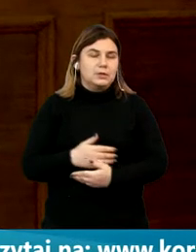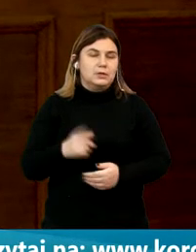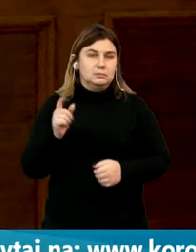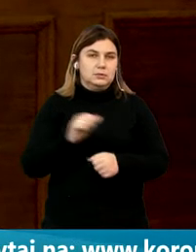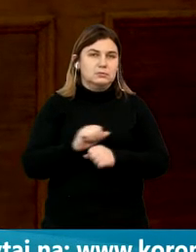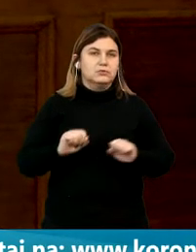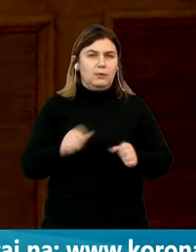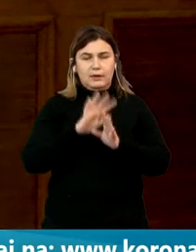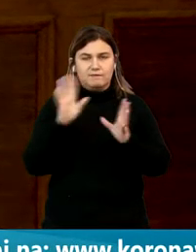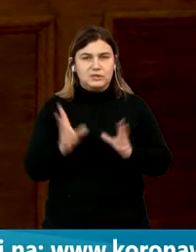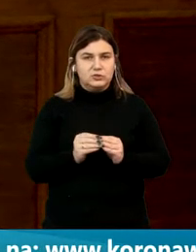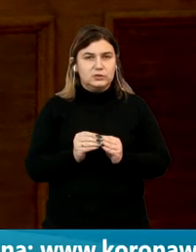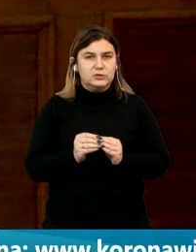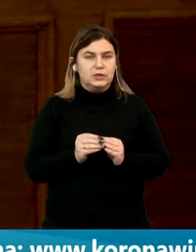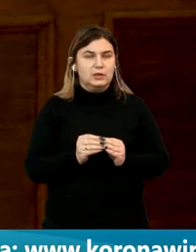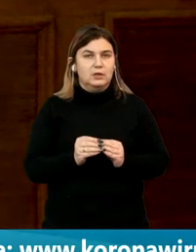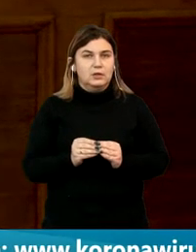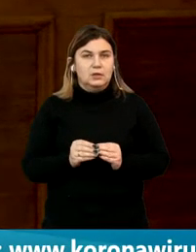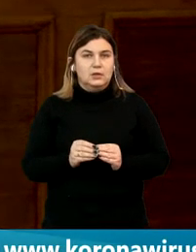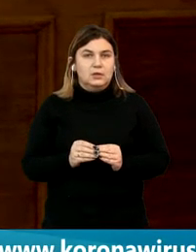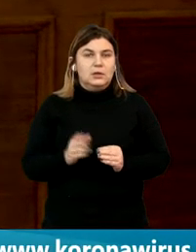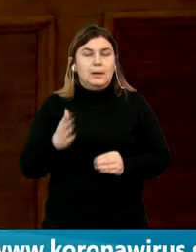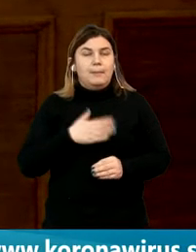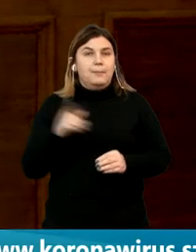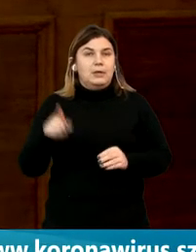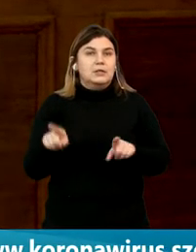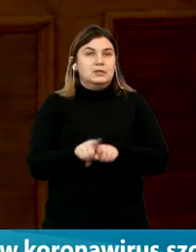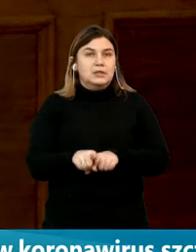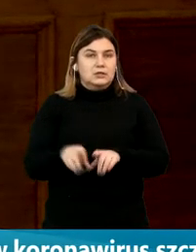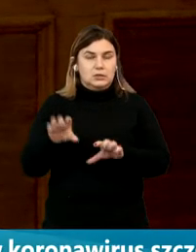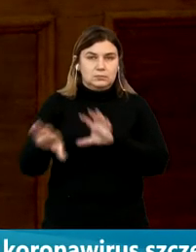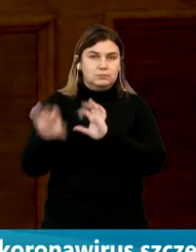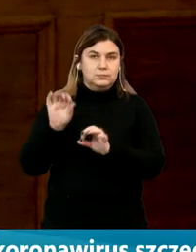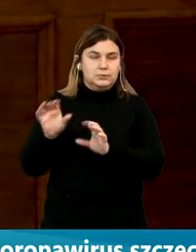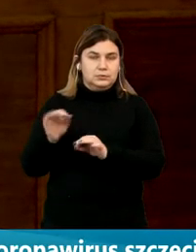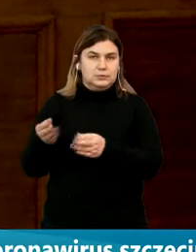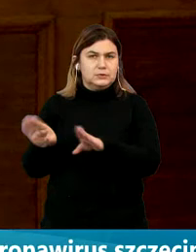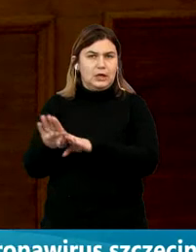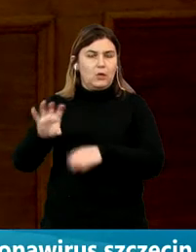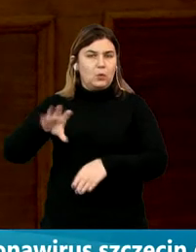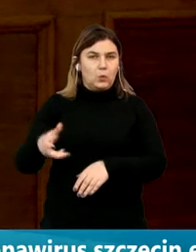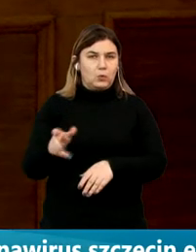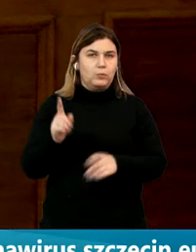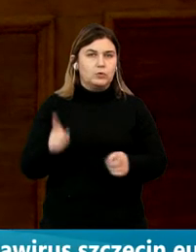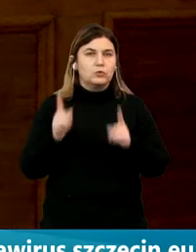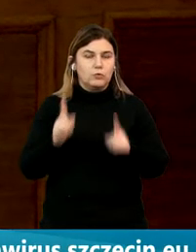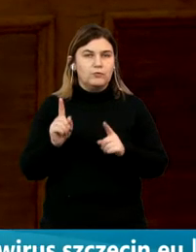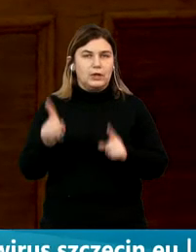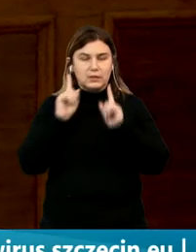zasadzie wszystkie. Oczywiście mamy tam też pojedyncze wyłączenia grup z uwagi na